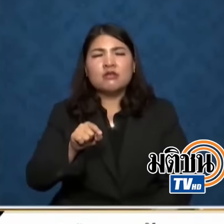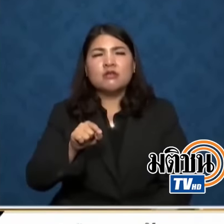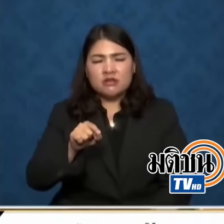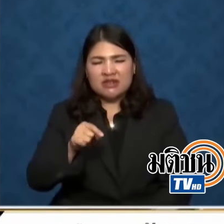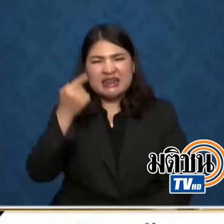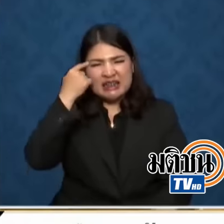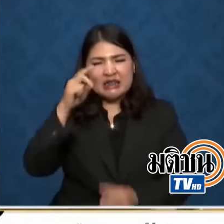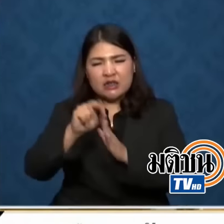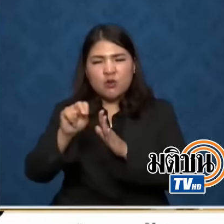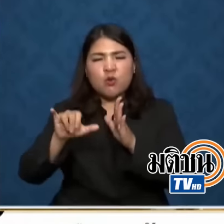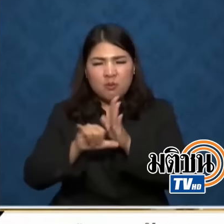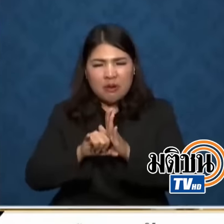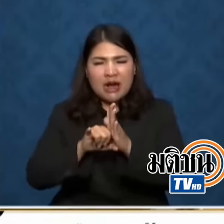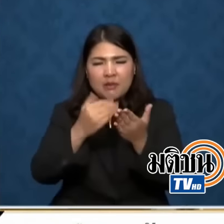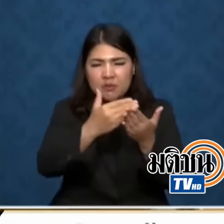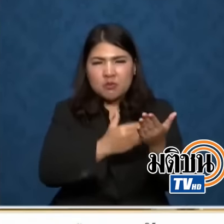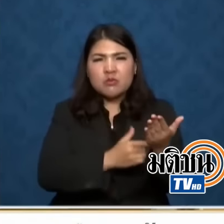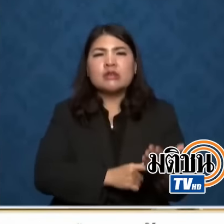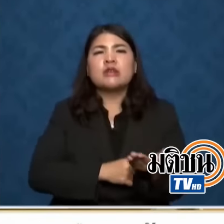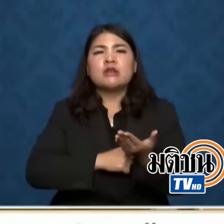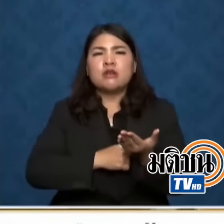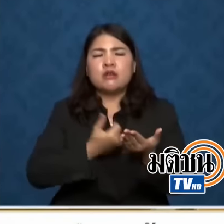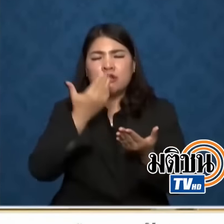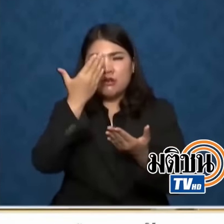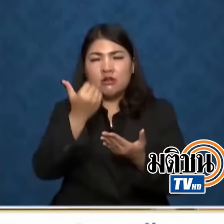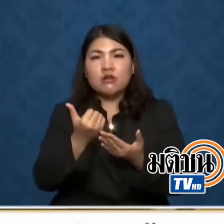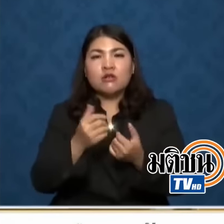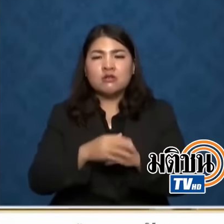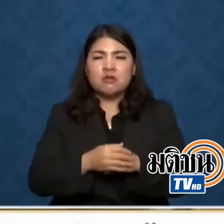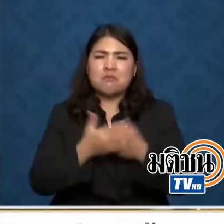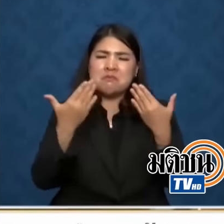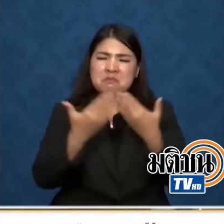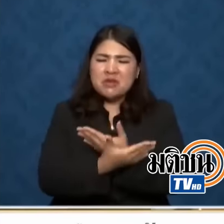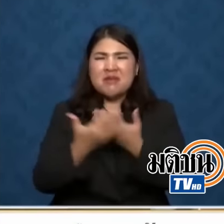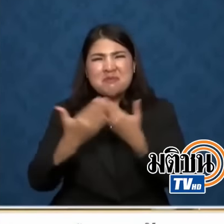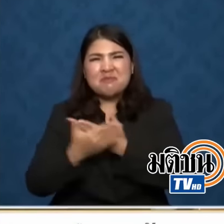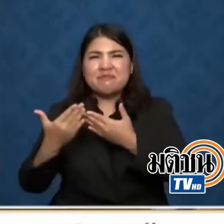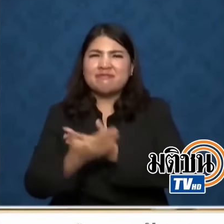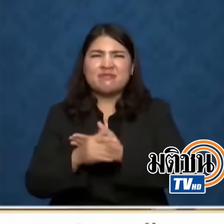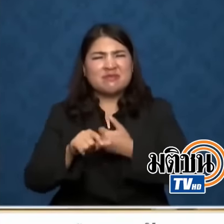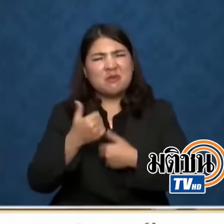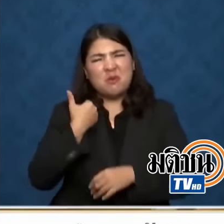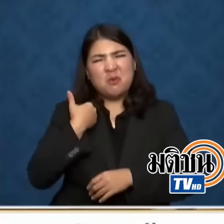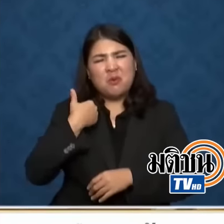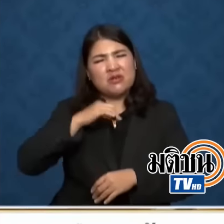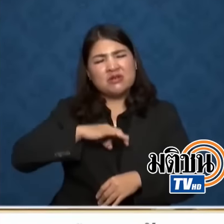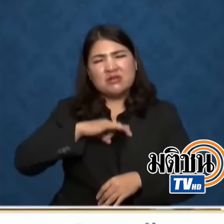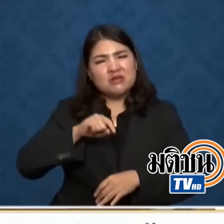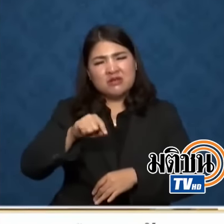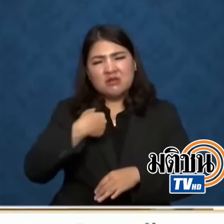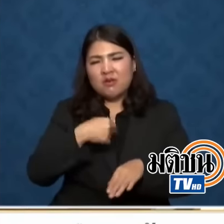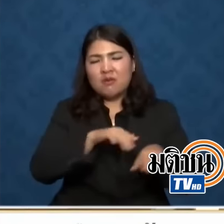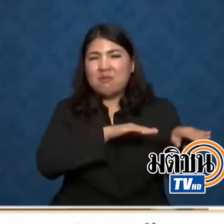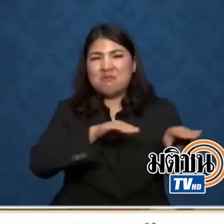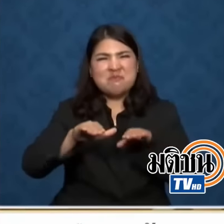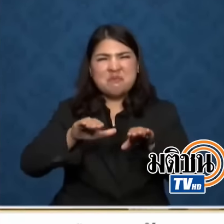นโยบายในลักษณะแบบนี้ออกมาได้และการที่ต้องเปลี่ยนไปเปลี่ยนมาเยอะขนาดนี้เนี่ยมันยิ่งแสดงว่ามันไม่ได้มีการเตรียมความ